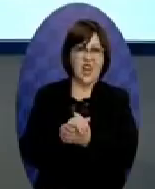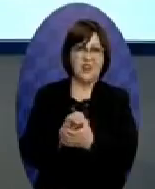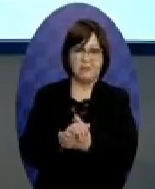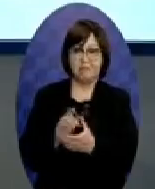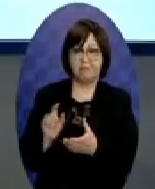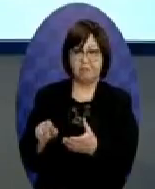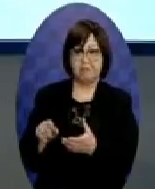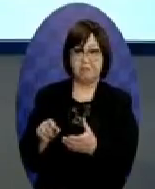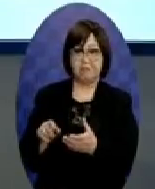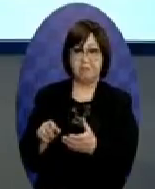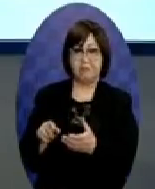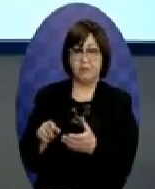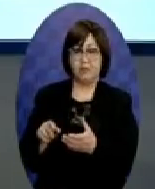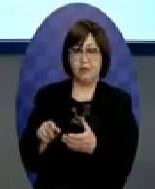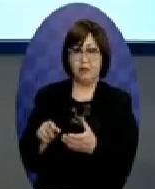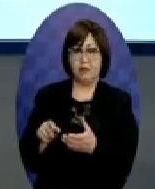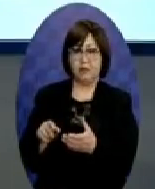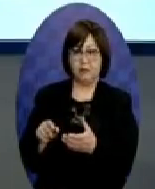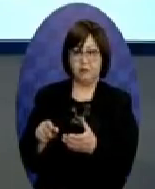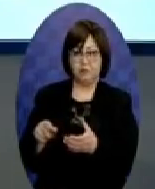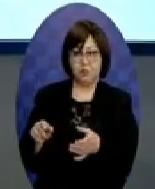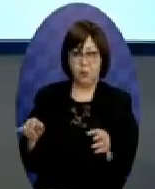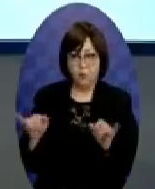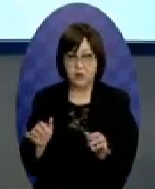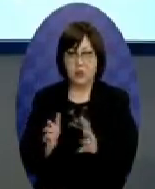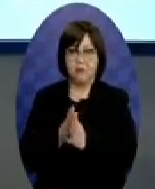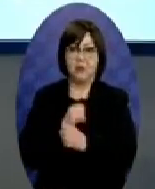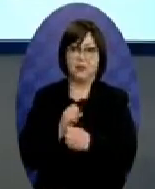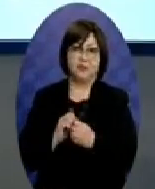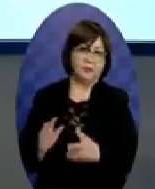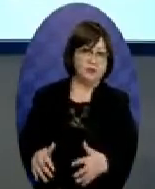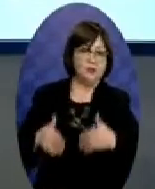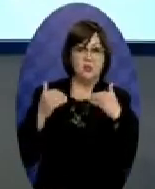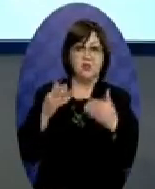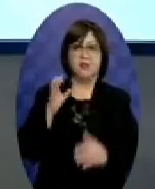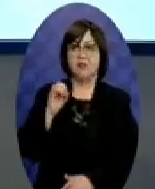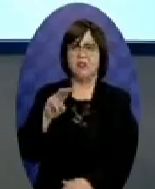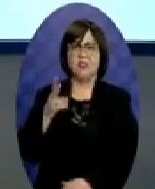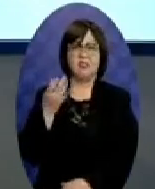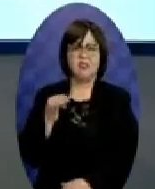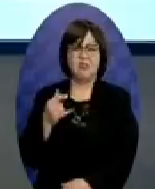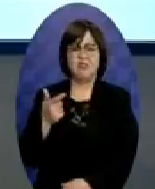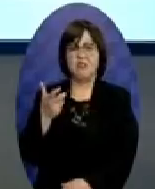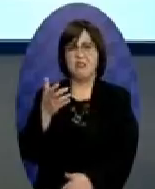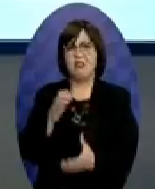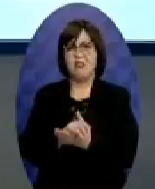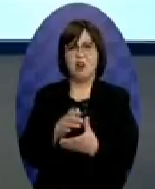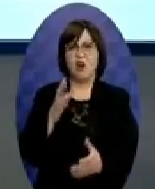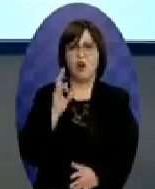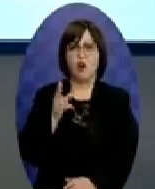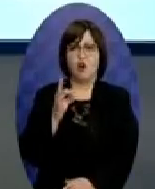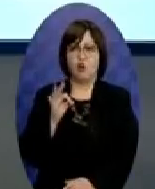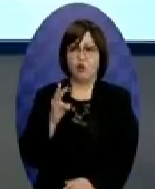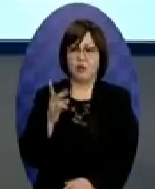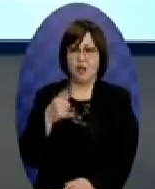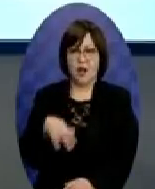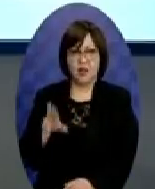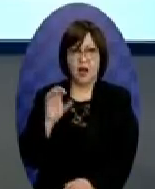хамтын ажиллагааг шин төвшөнд гаргах юм байна. За Елисейн гэрээ гэгчд Конрад Аденауэр, Шарль де Голль